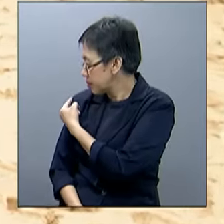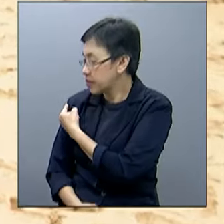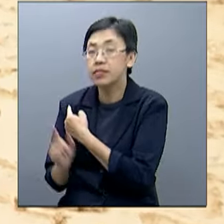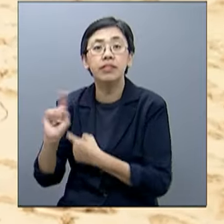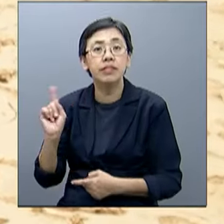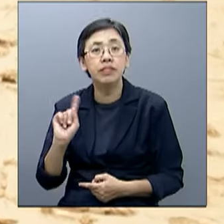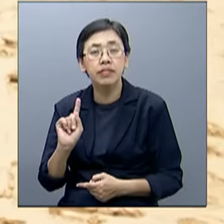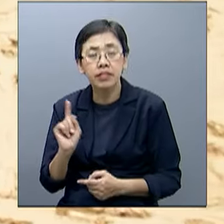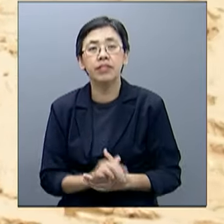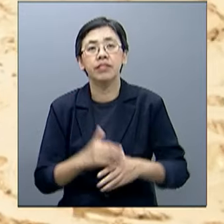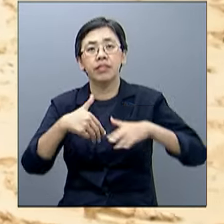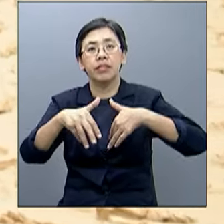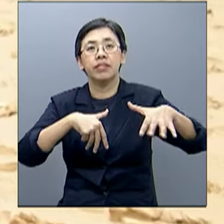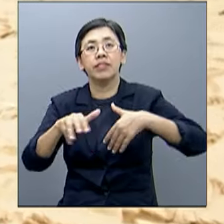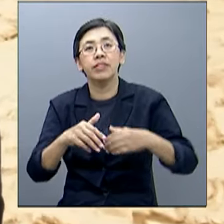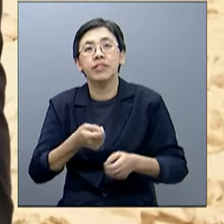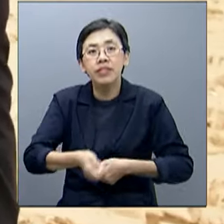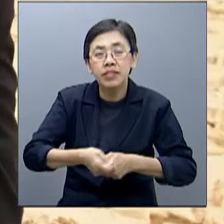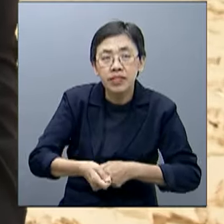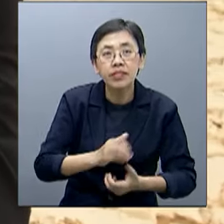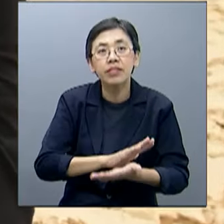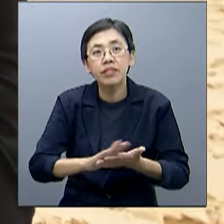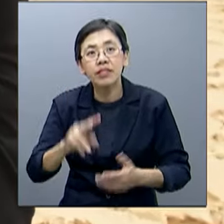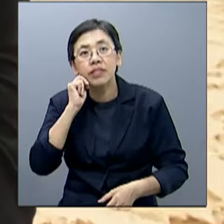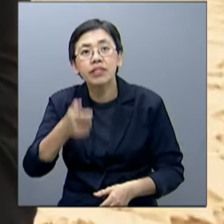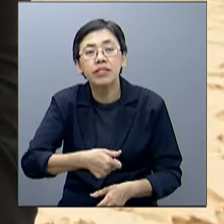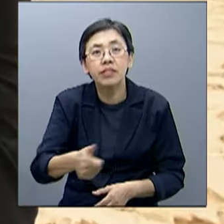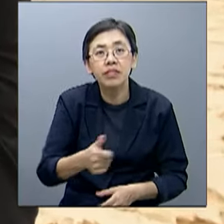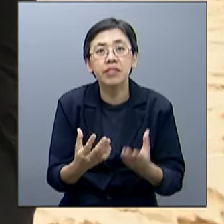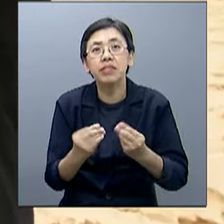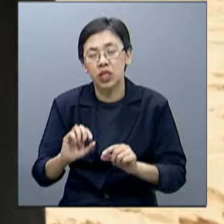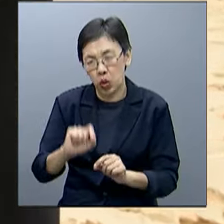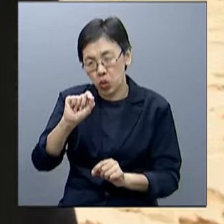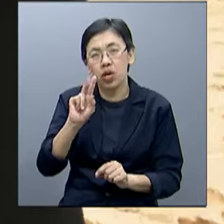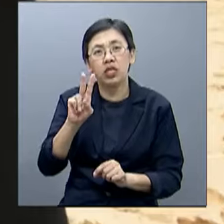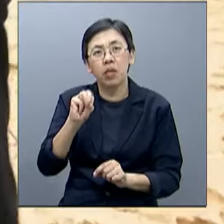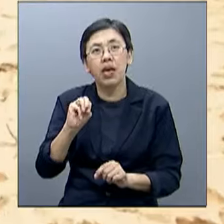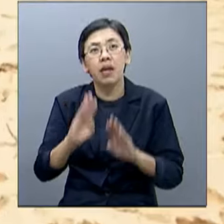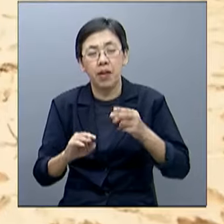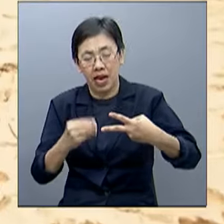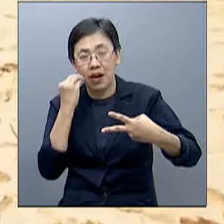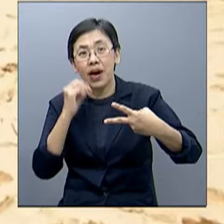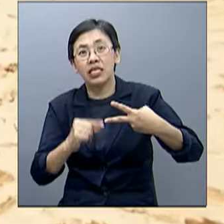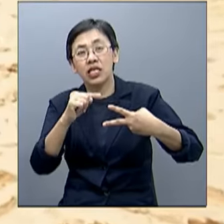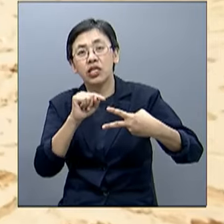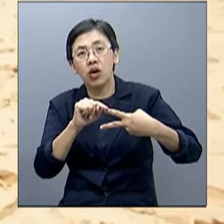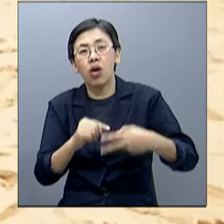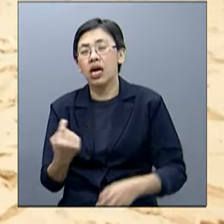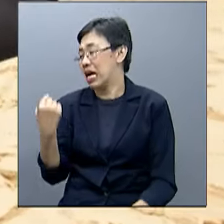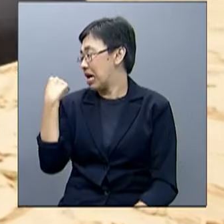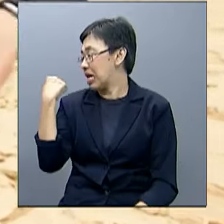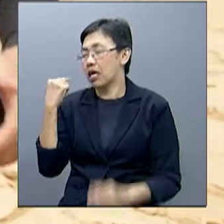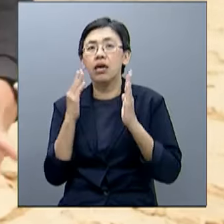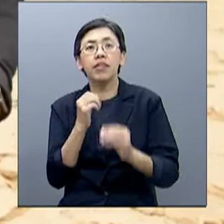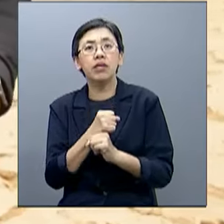ว่าชาวบ้านนะครับเริ่มเข้ามาทําความสะอาดแล้วนะครับโคลนสูงประมาณ2เมตรนะครับหรือเกือบกับชั้น2เลยส่วนด้านหลังนู้นนะครับก็จะเห็นเจ้าหน้า